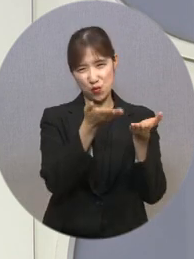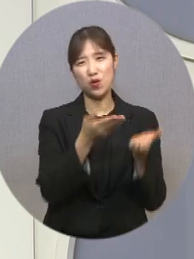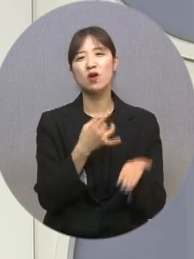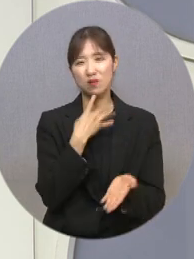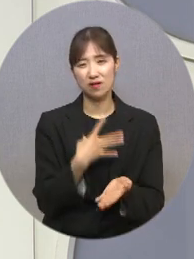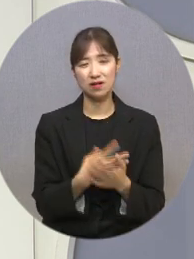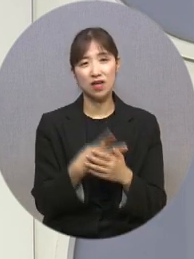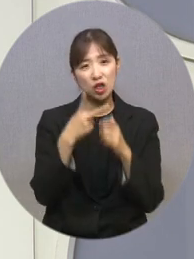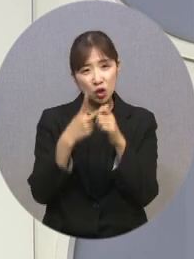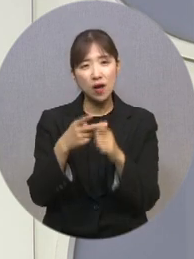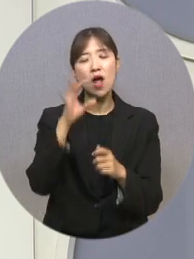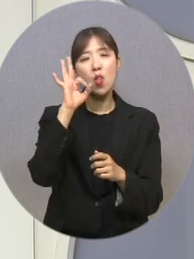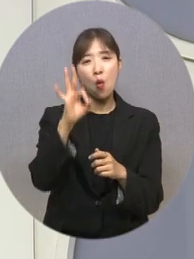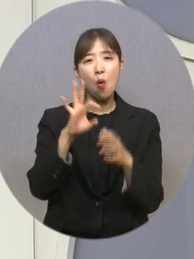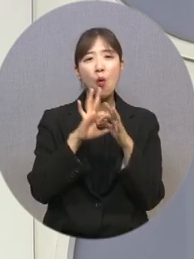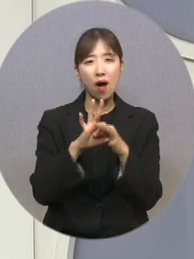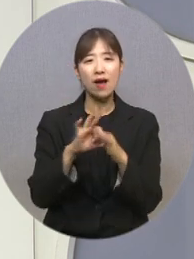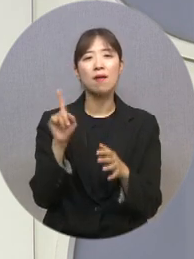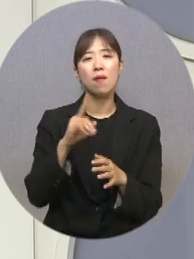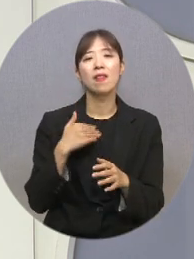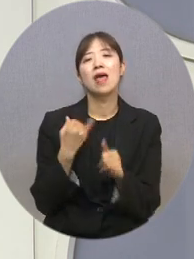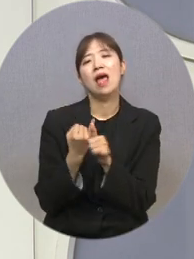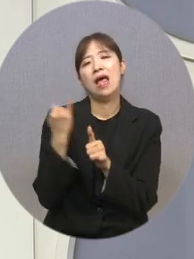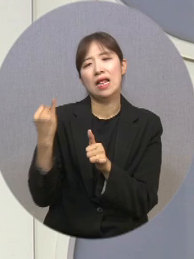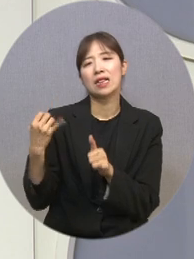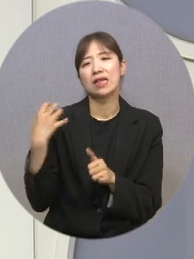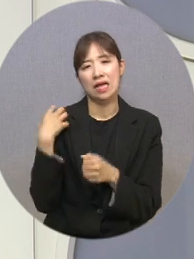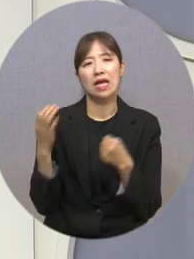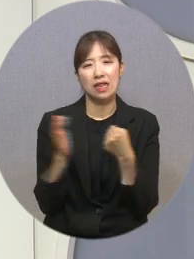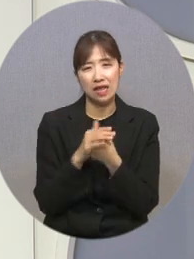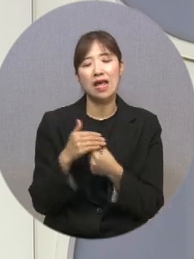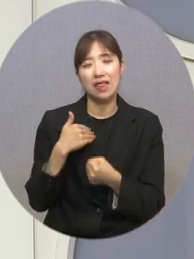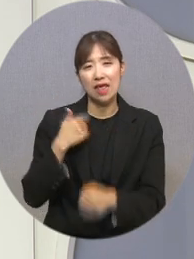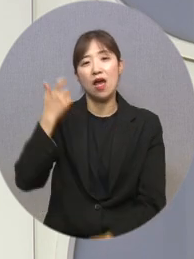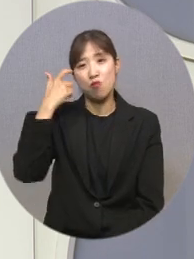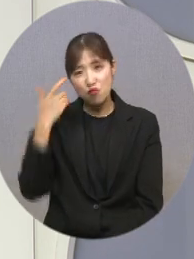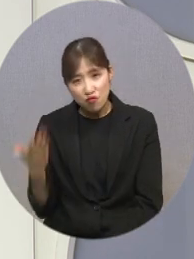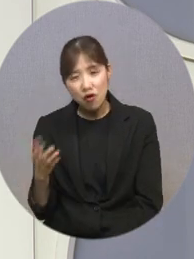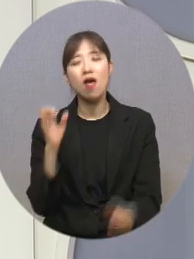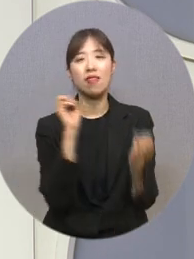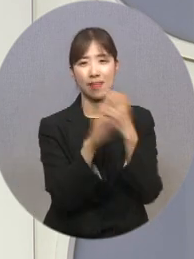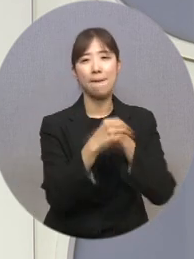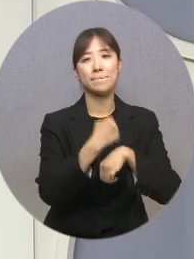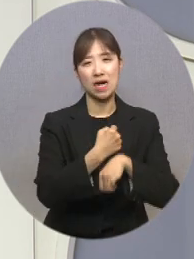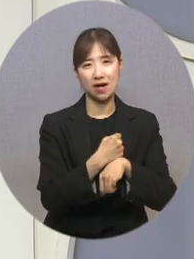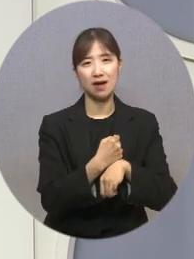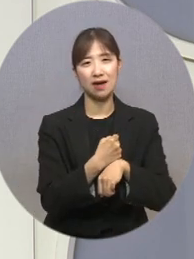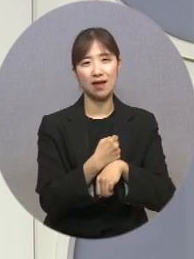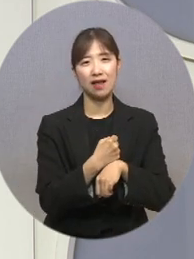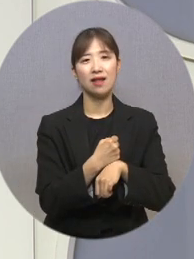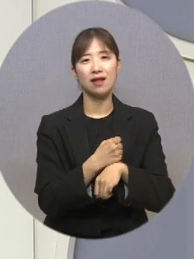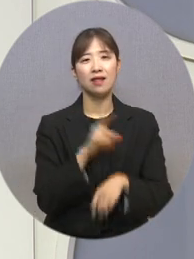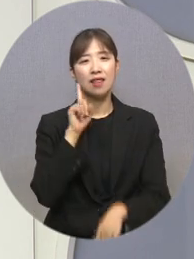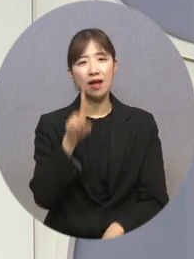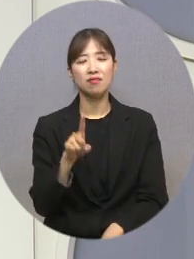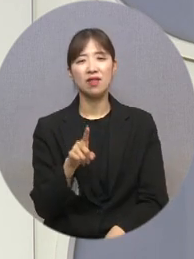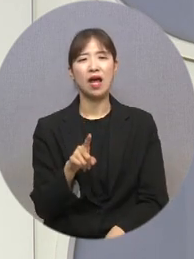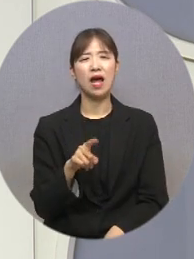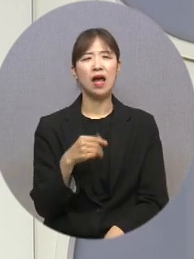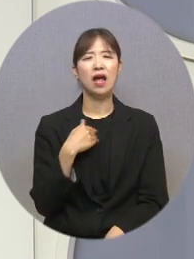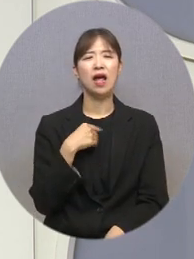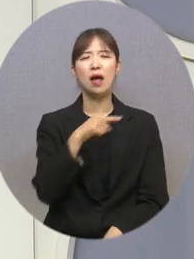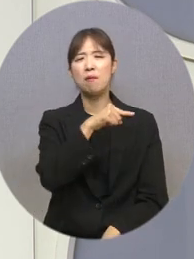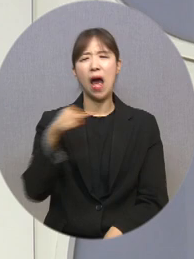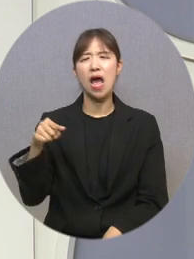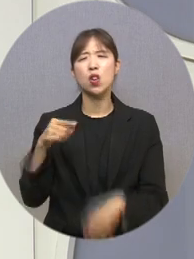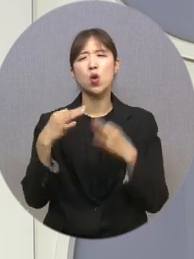아, 돈 관계는 그 안 식구가 다 관리하니까 저녁에 가서 물어보고 내일 답을 드리겠습니다 해가지고 다음날 뭐 마이너스 통장을